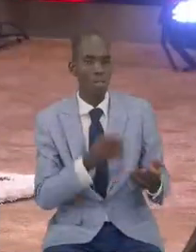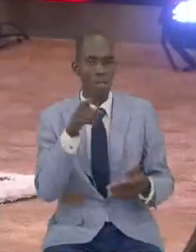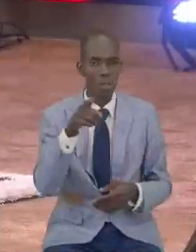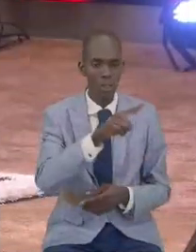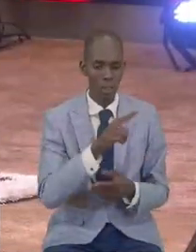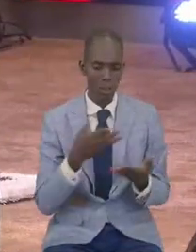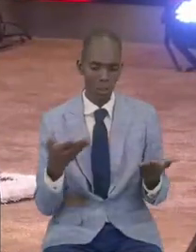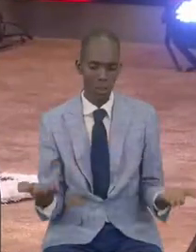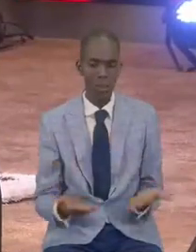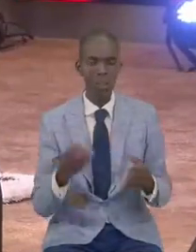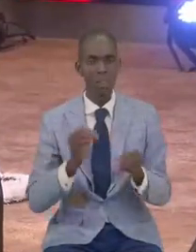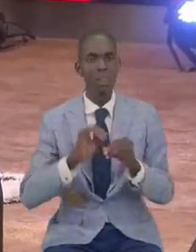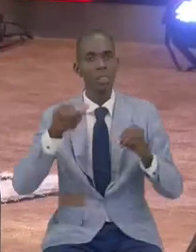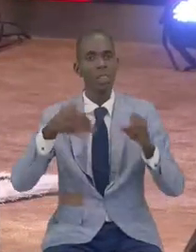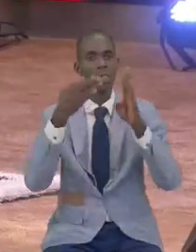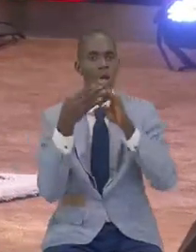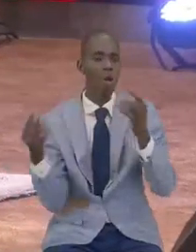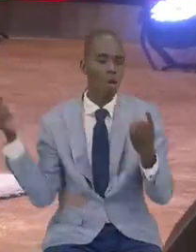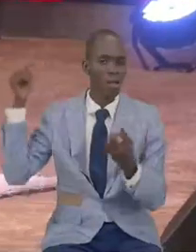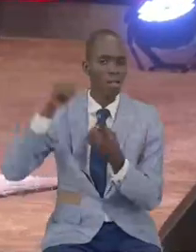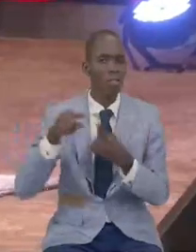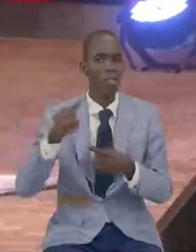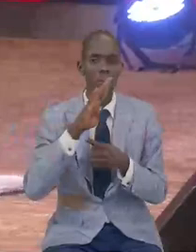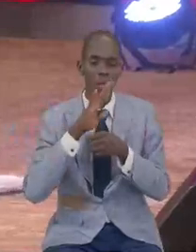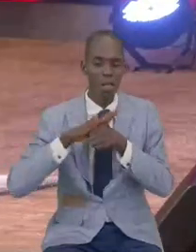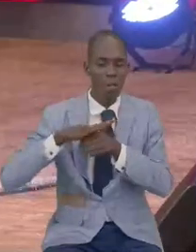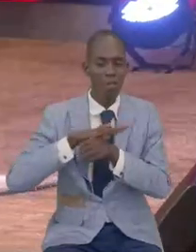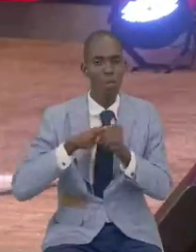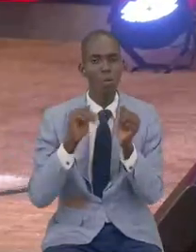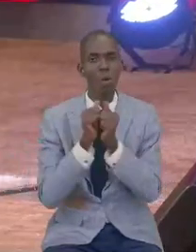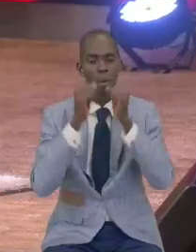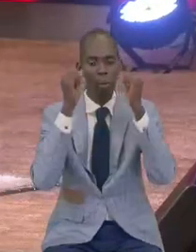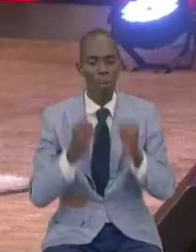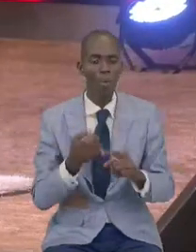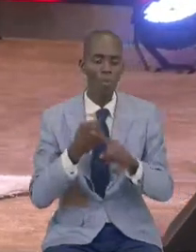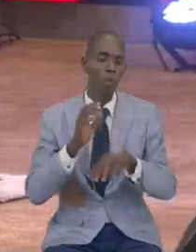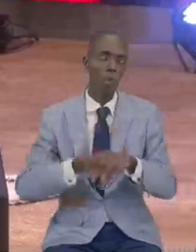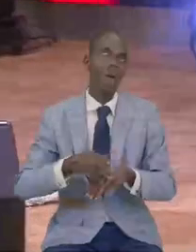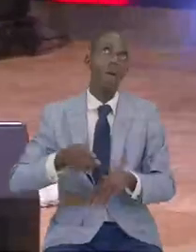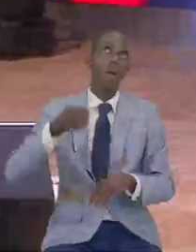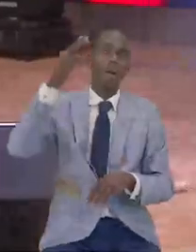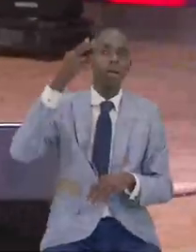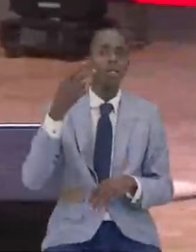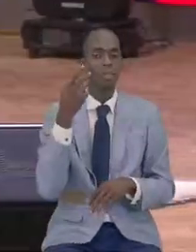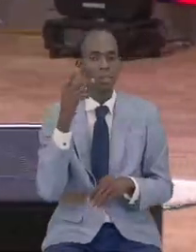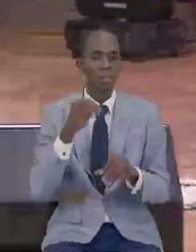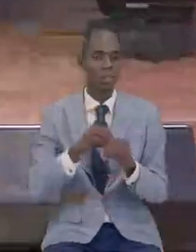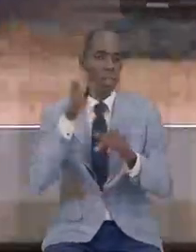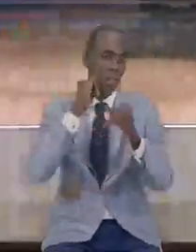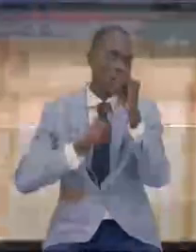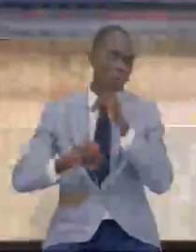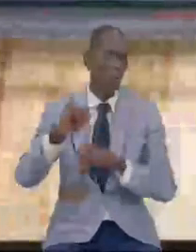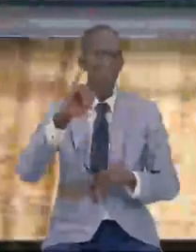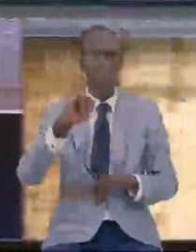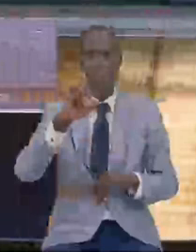ville jusqu'à ce que vous soyez revêtus de la puissance d'en haut. Nous allons à